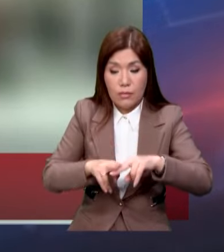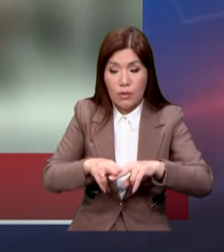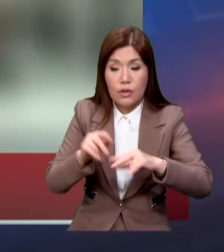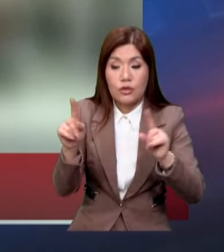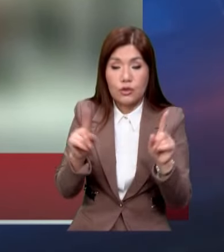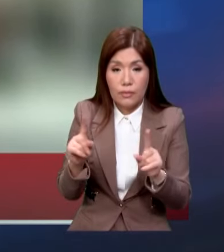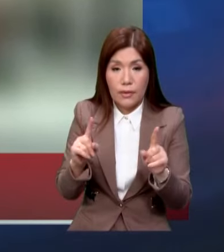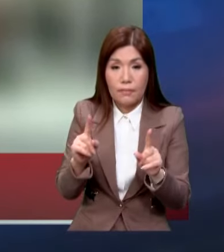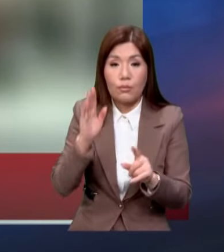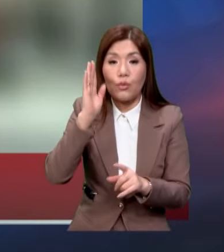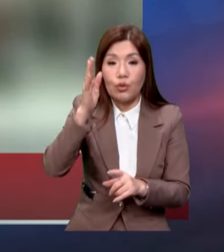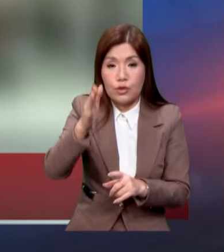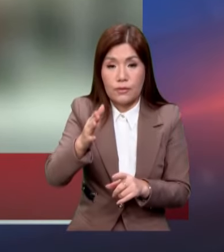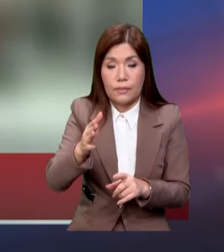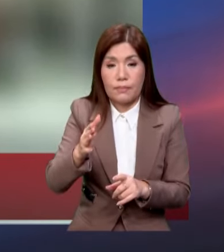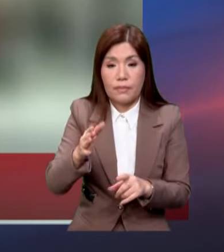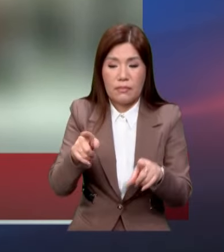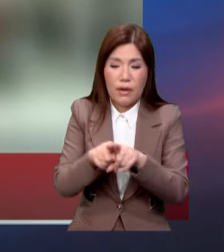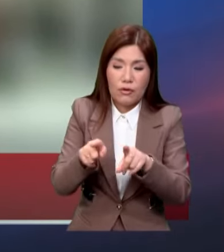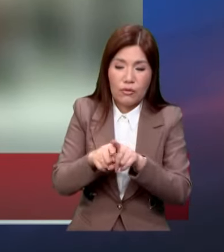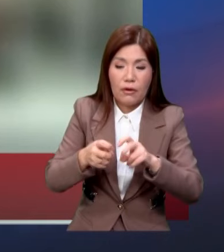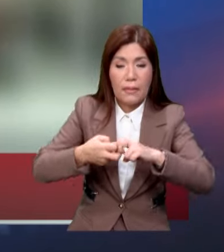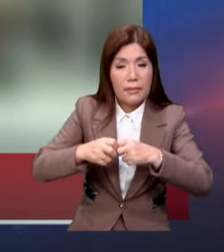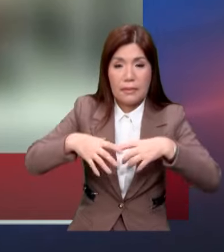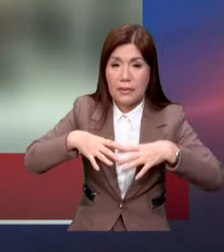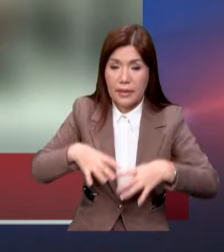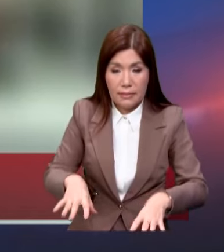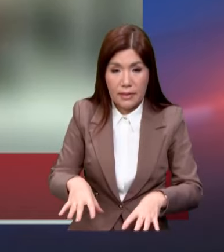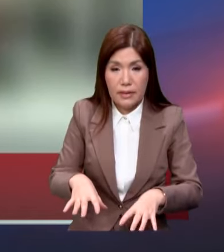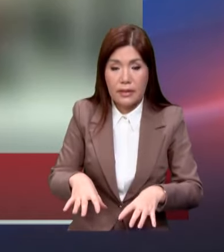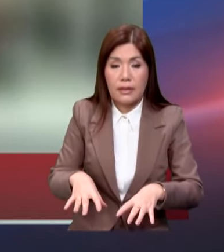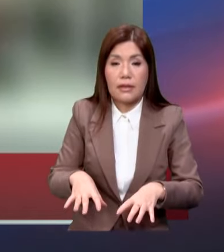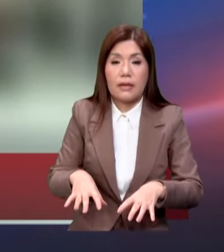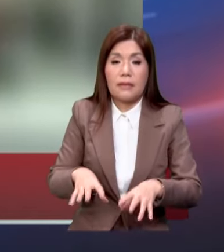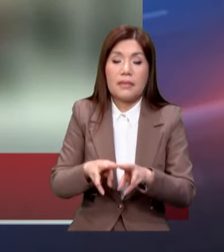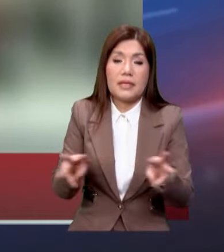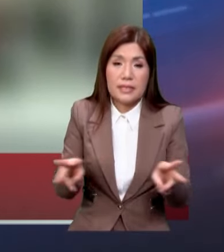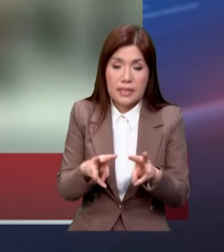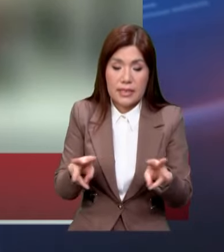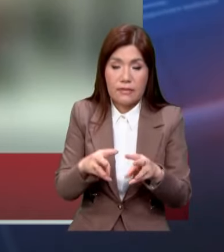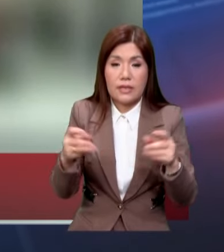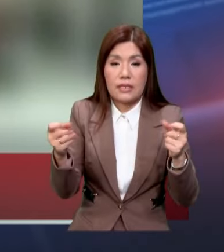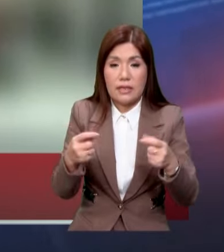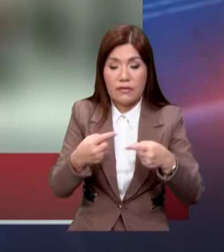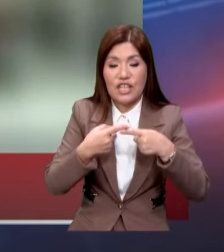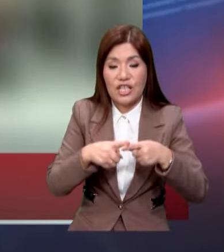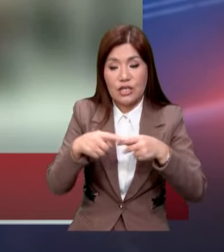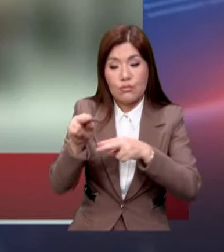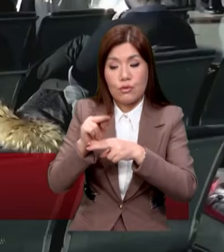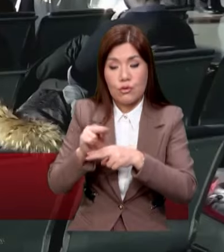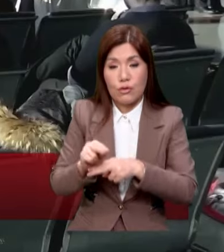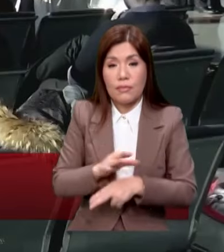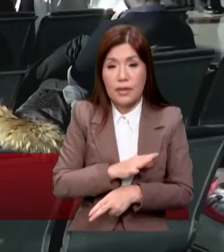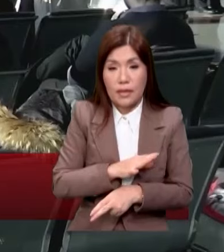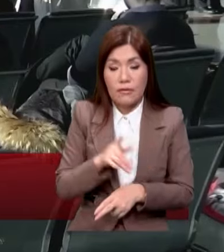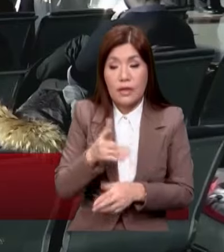чтобы в будущем таких вопросов не было таких приписок, министерство провело соответствующие технические работы в своих системах.